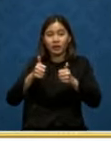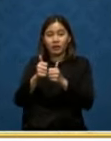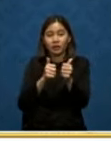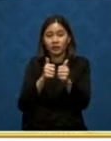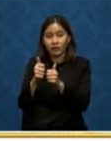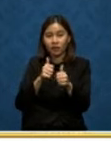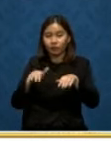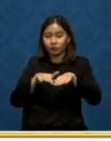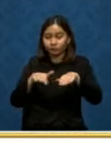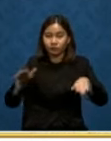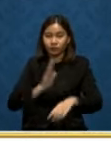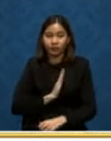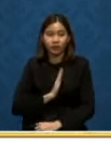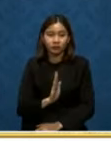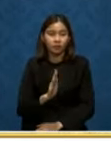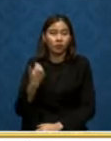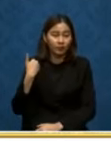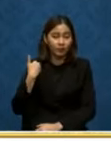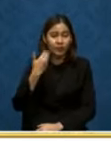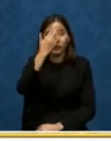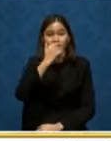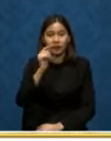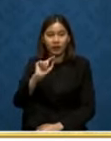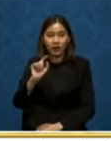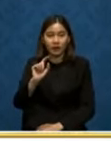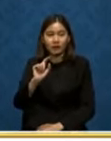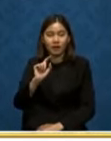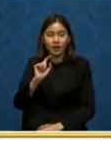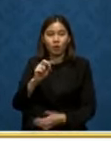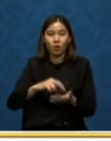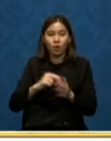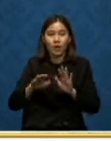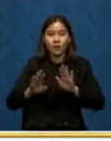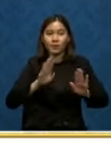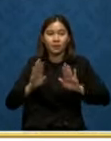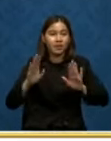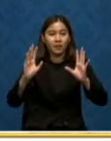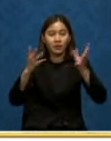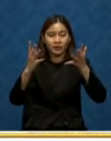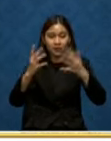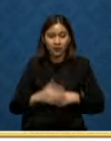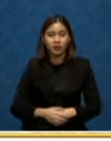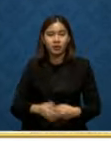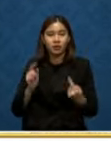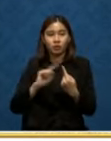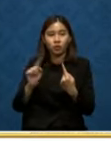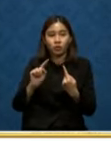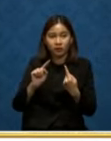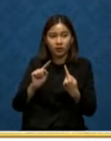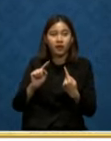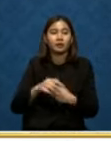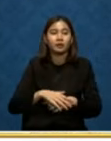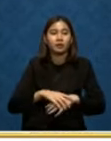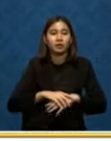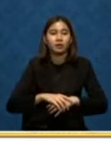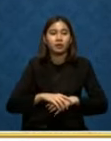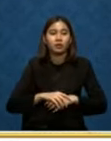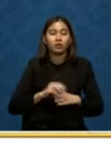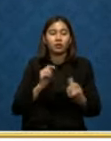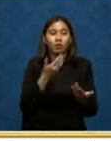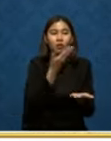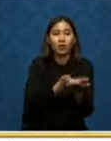เป็นอย่างเป็นธรรมเพื่อไม่ให้เกิดการได้เปรียบเสียเปรียบระหว่างนะครับการรักษาสิทธิภาพทางด้านราคา